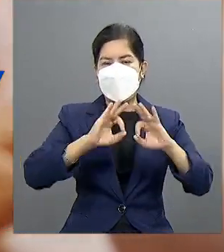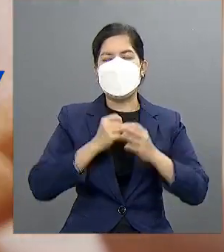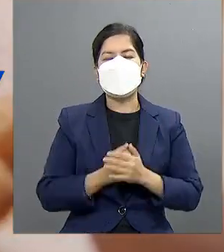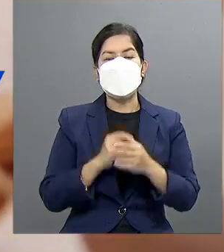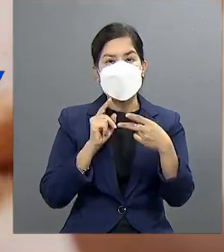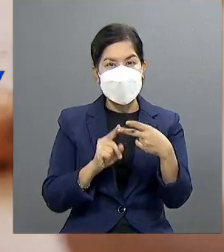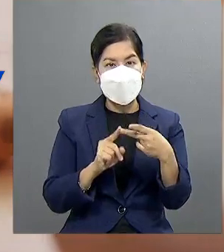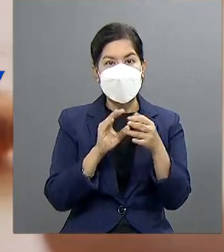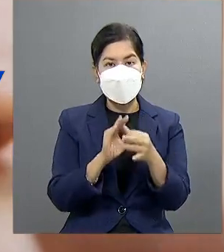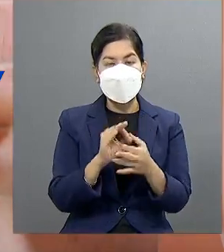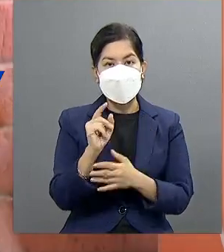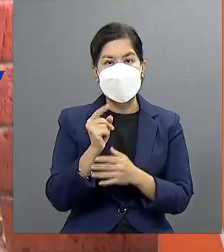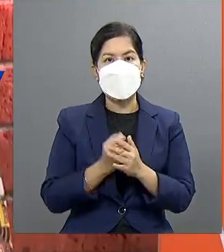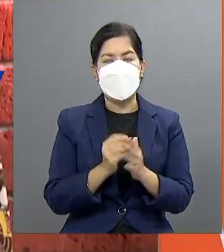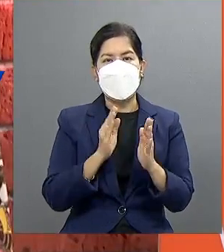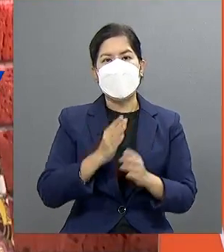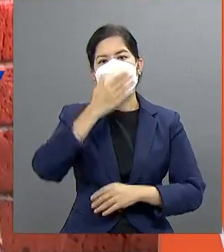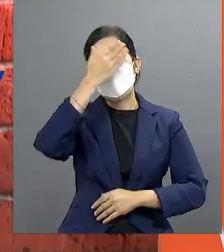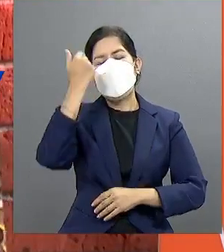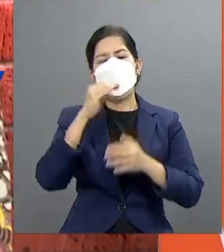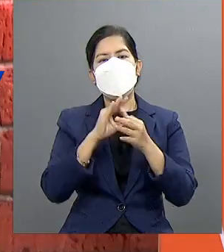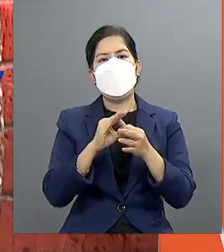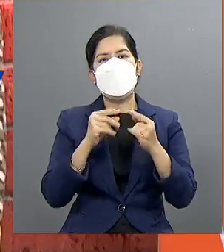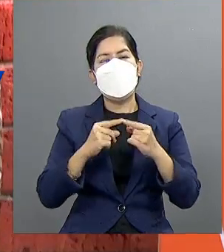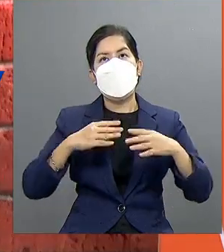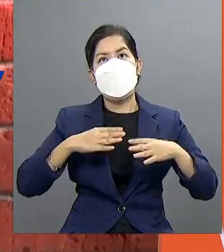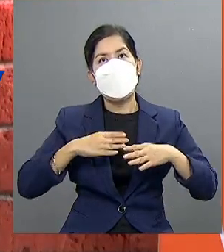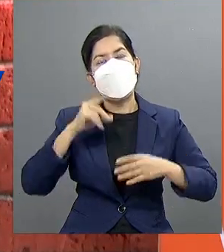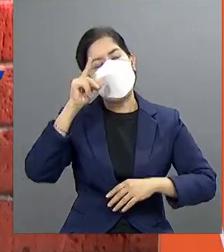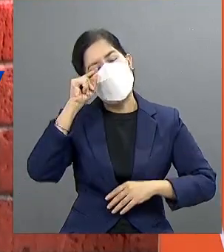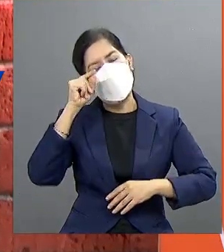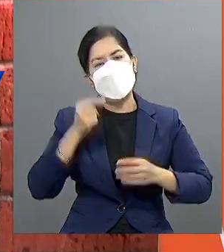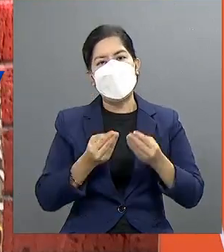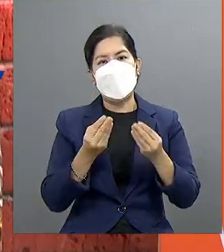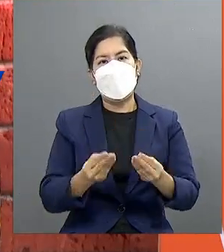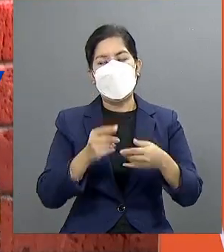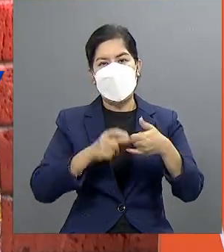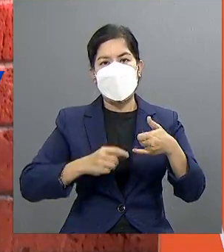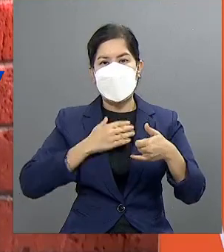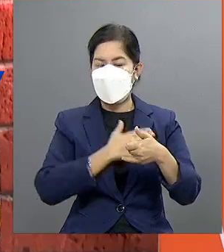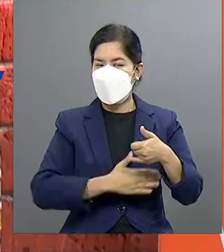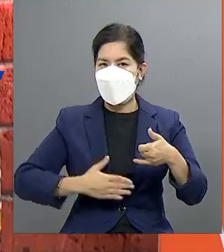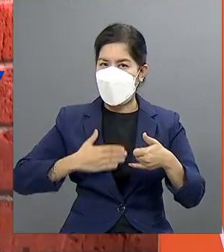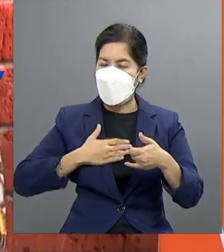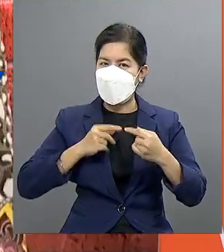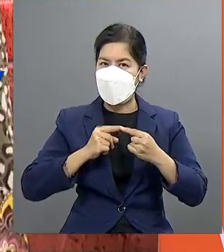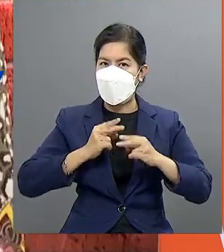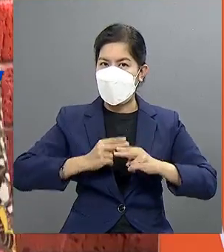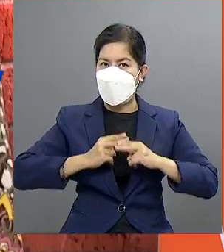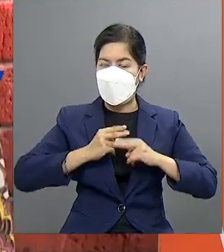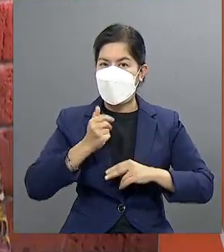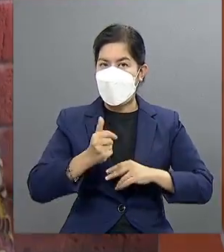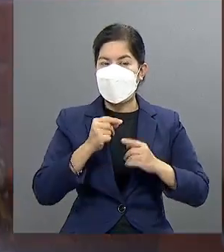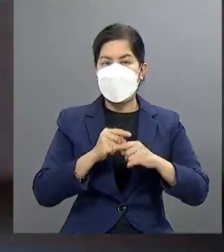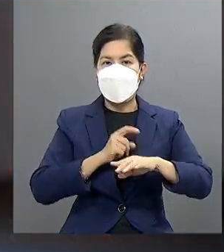คนมักจะลืมคือเรื่องการนอนค่ะการนอนเนี่ยเหมือนกับจะช่วยทำให้ร่างกายเนี่ยสร้างภูมิคุ้มกันได้โดยธรรมชาติเวลานอนที่เหมาะสมเนี่ยต้องสักประ